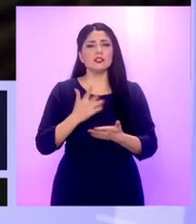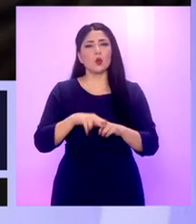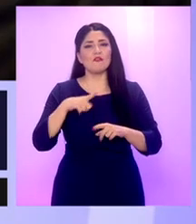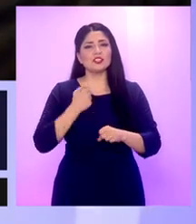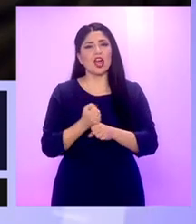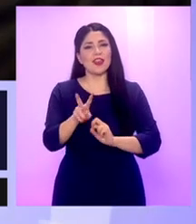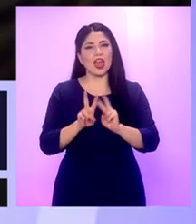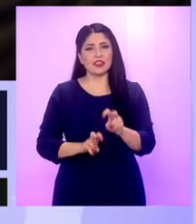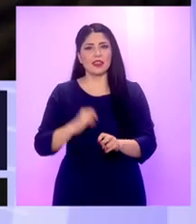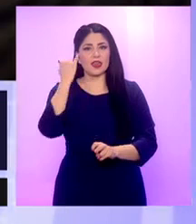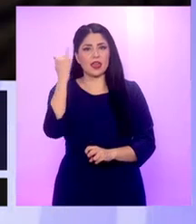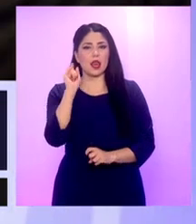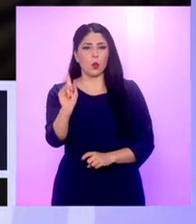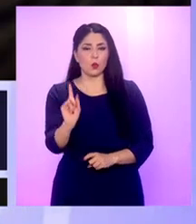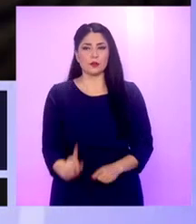diversele